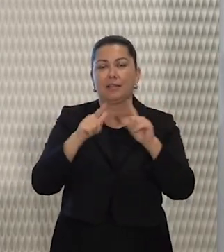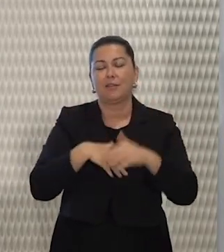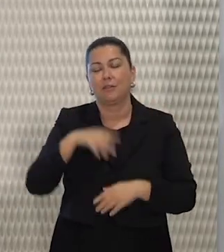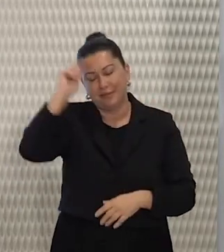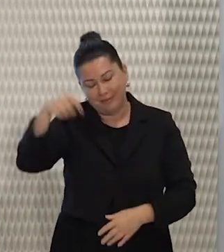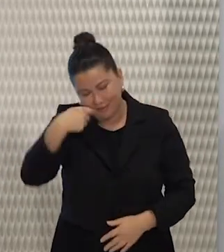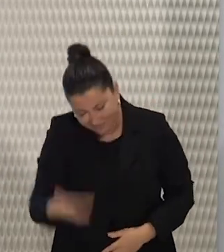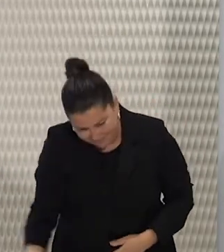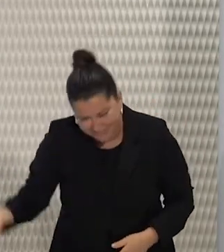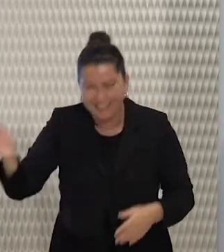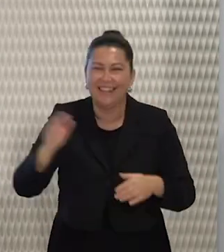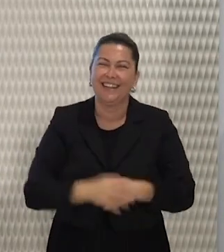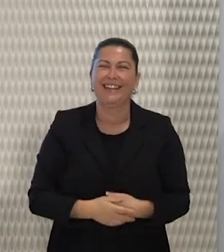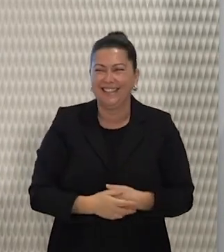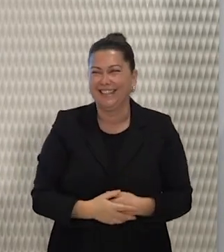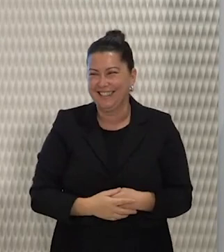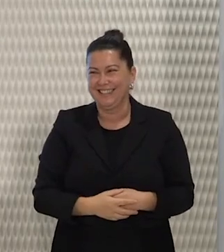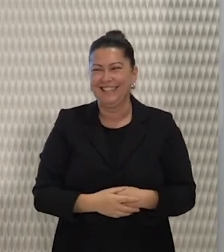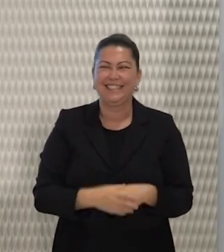vielen Dank.